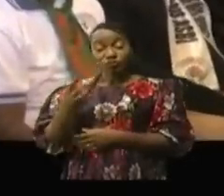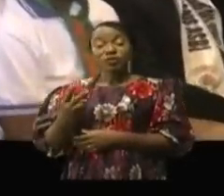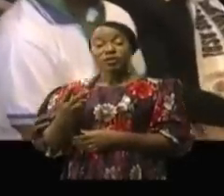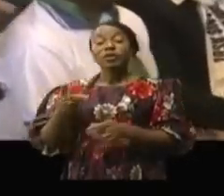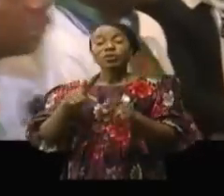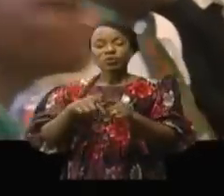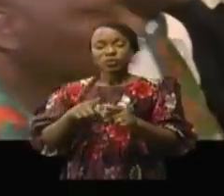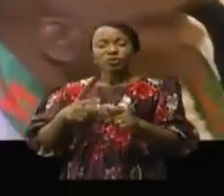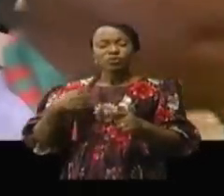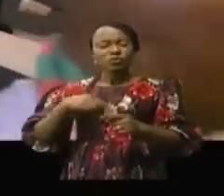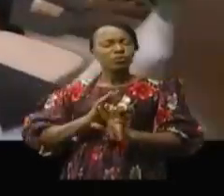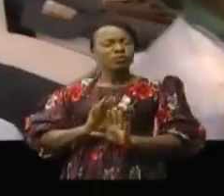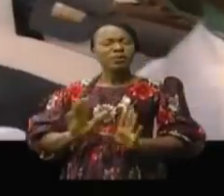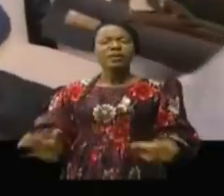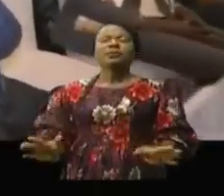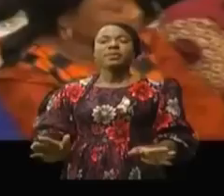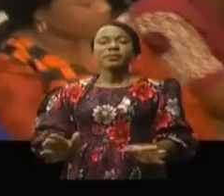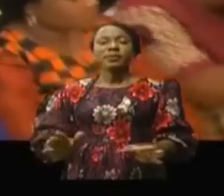que nous sommes réunis.